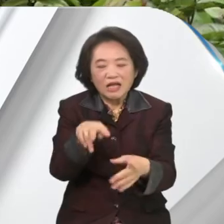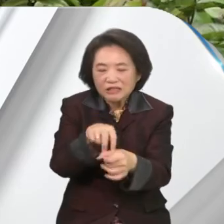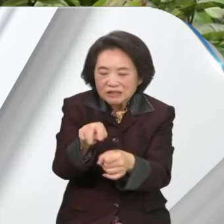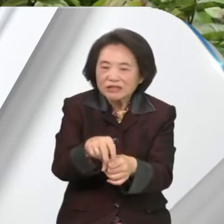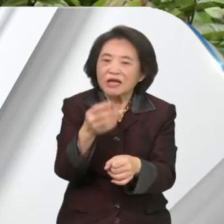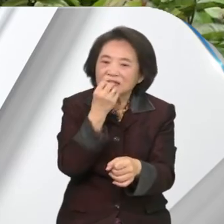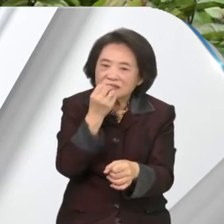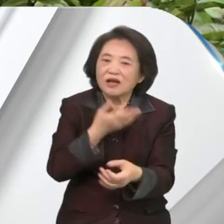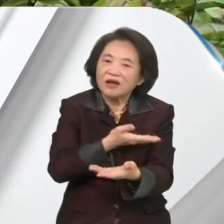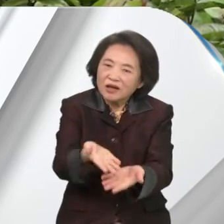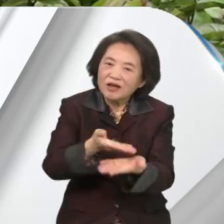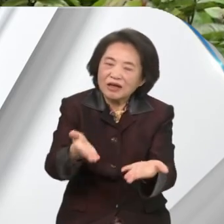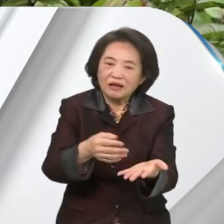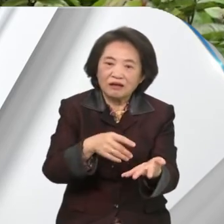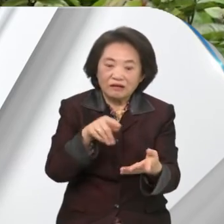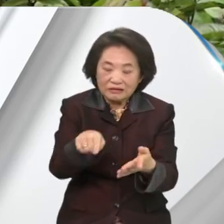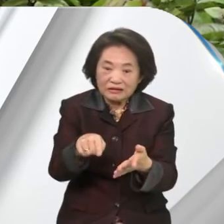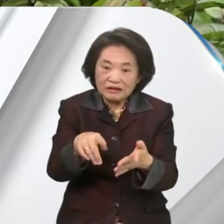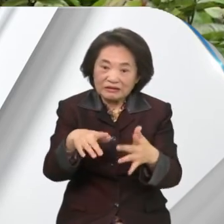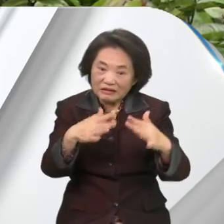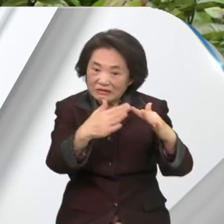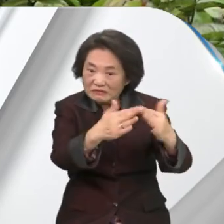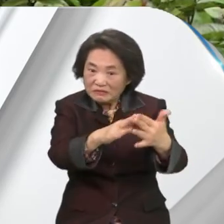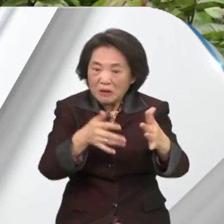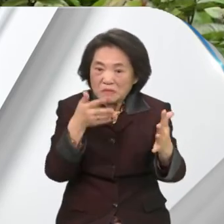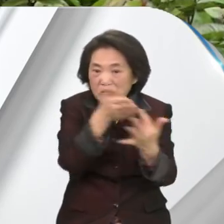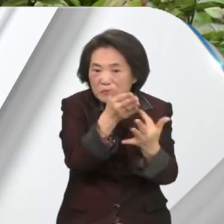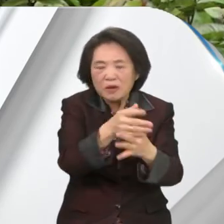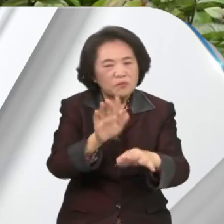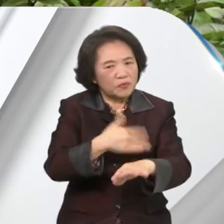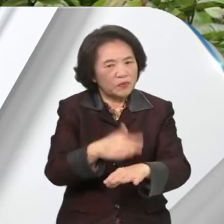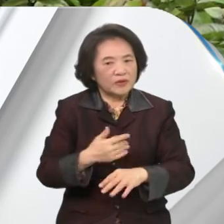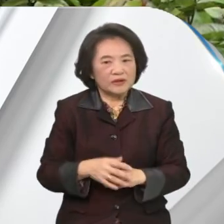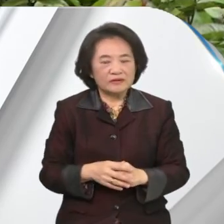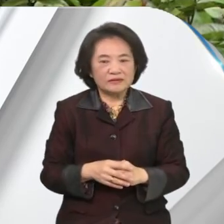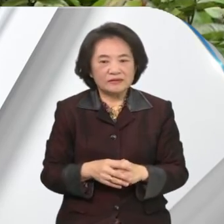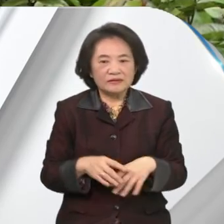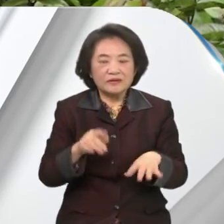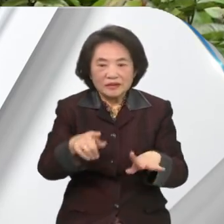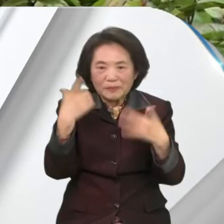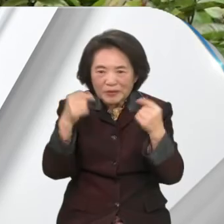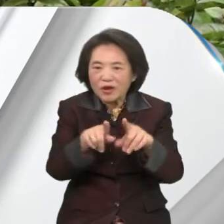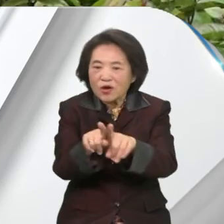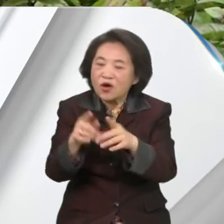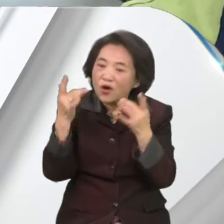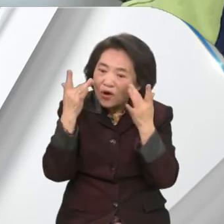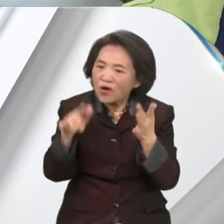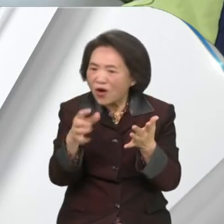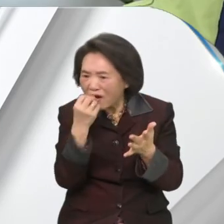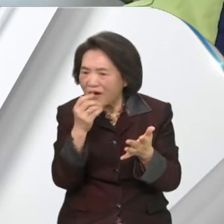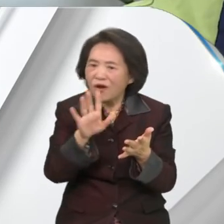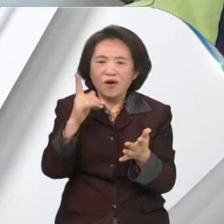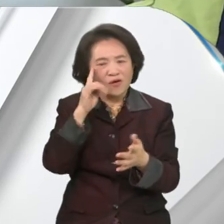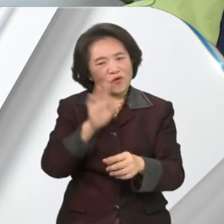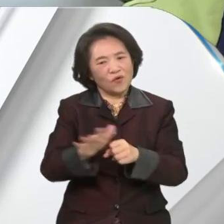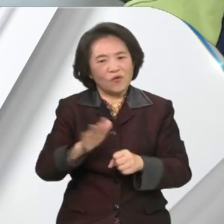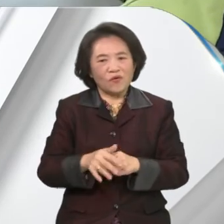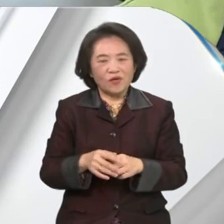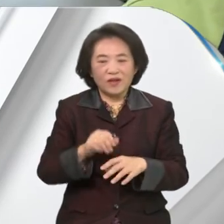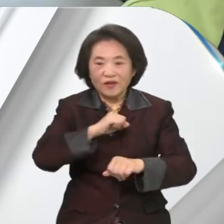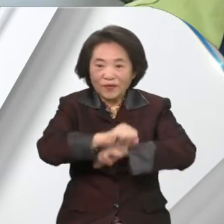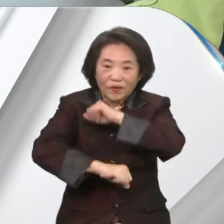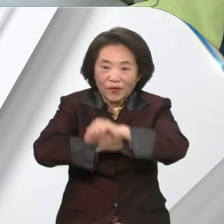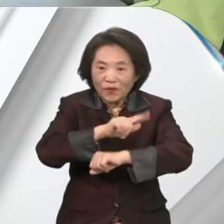够多的粮食。他是不会再来，因为那么粮食最多，他就逐水草而居嘛。 熊其实是很明显，